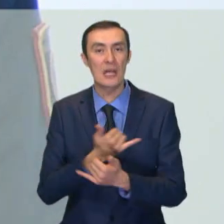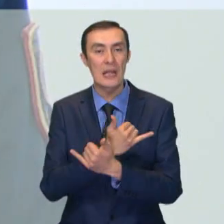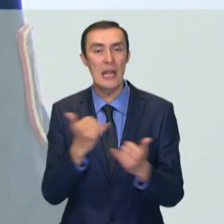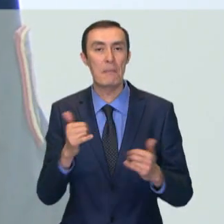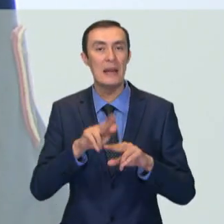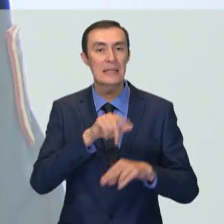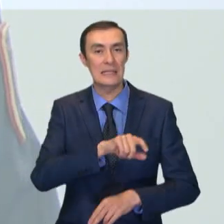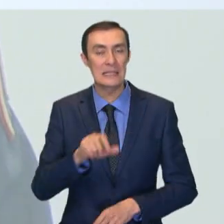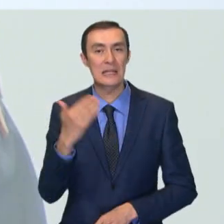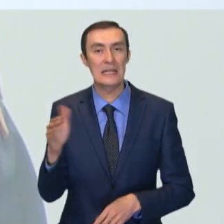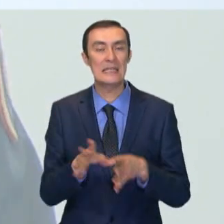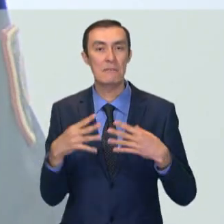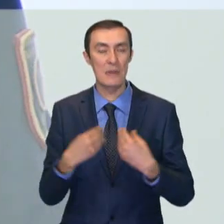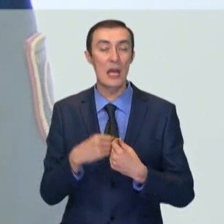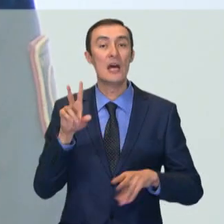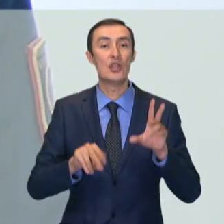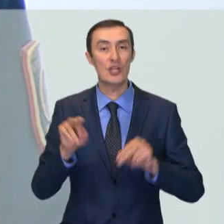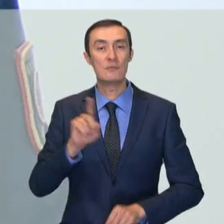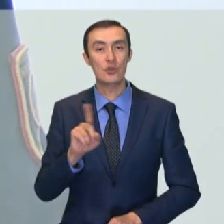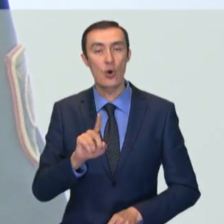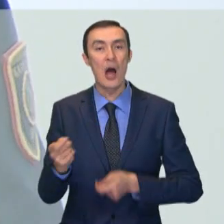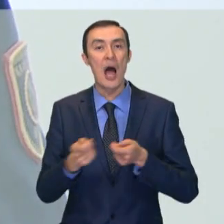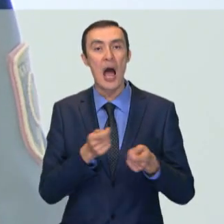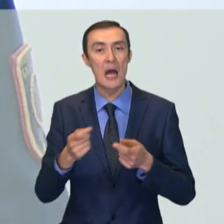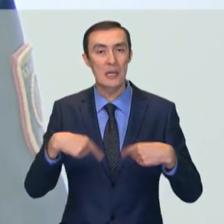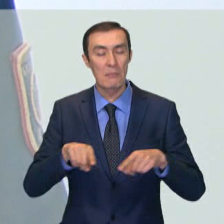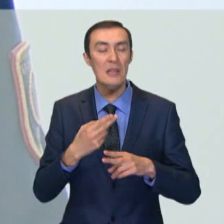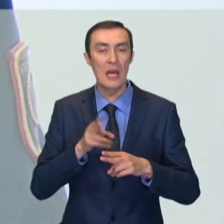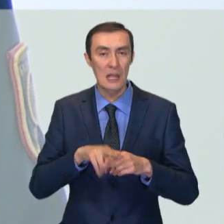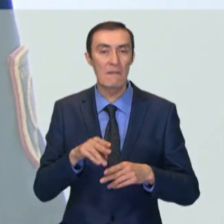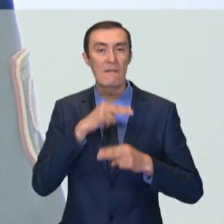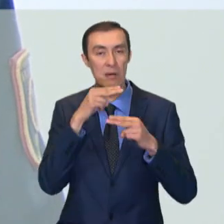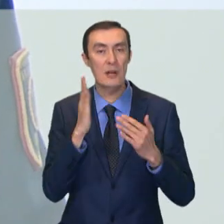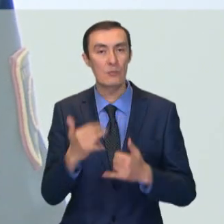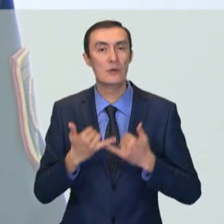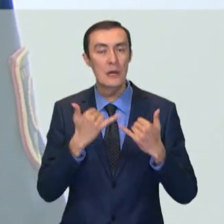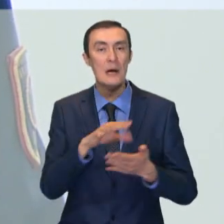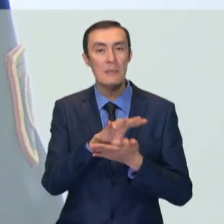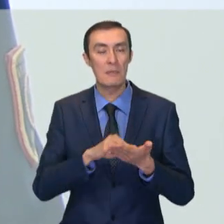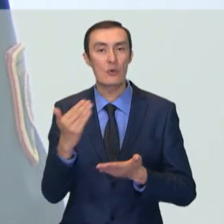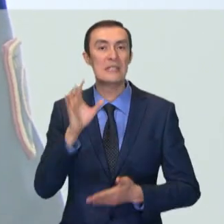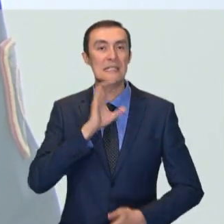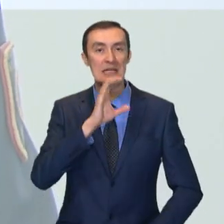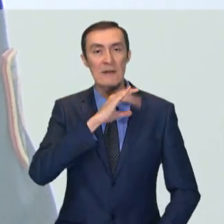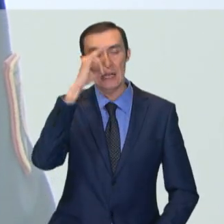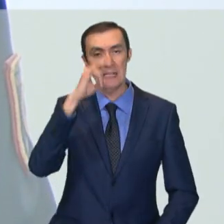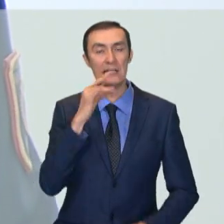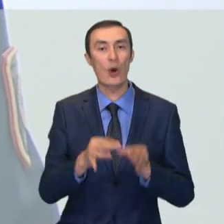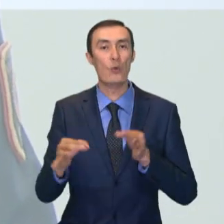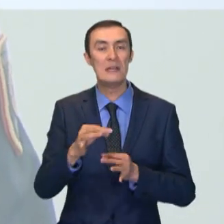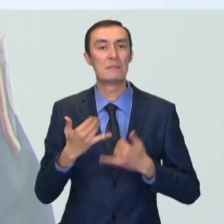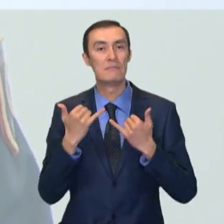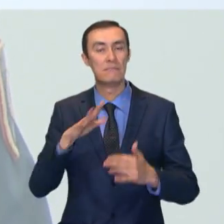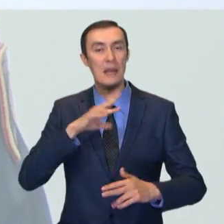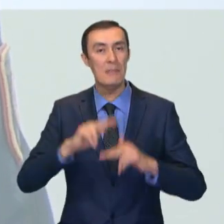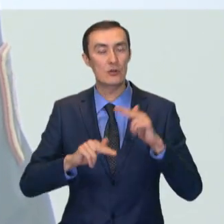сотрудников полиции и их семей. Надеемся, что акимы примут этого внимания и последуют примеру Северо-Казахстанской области, где построили